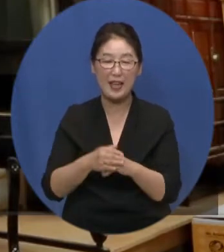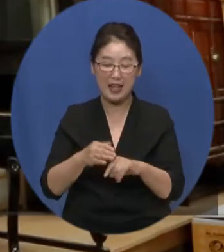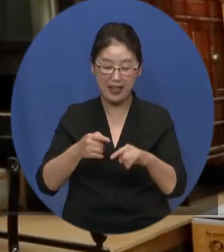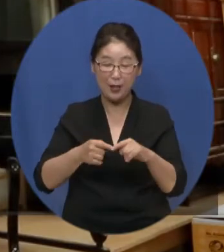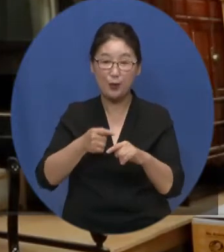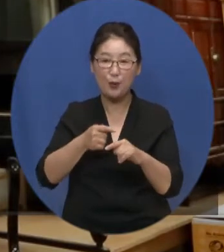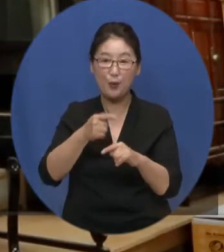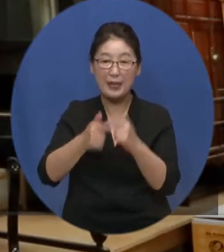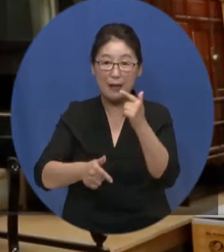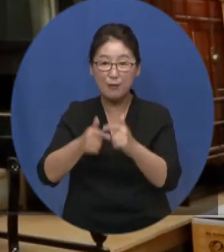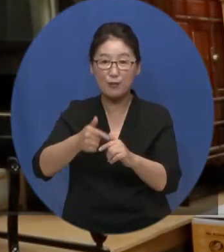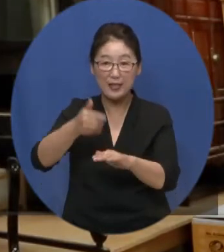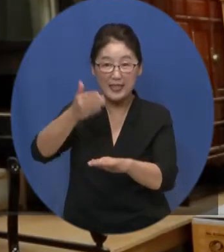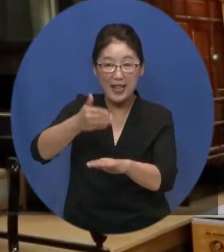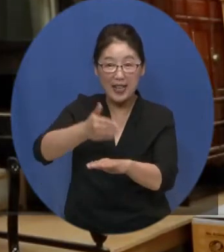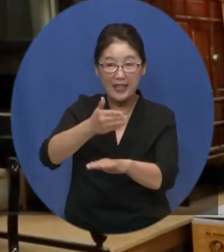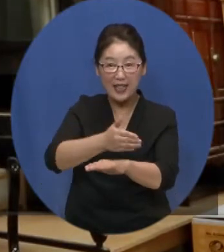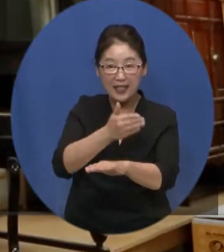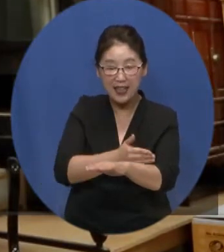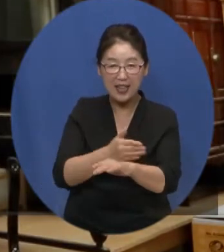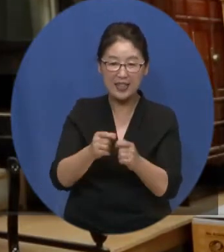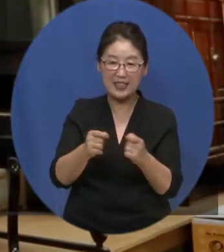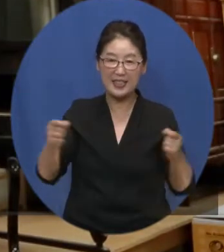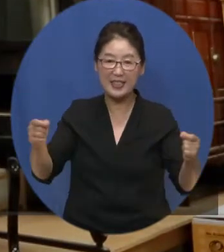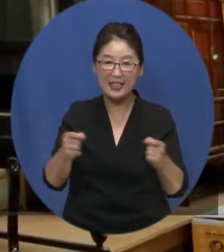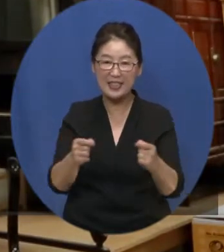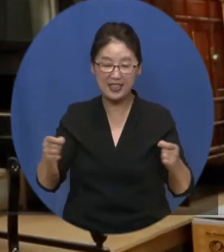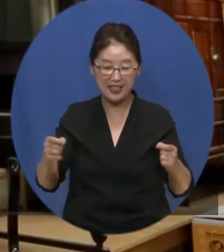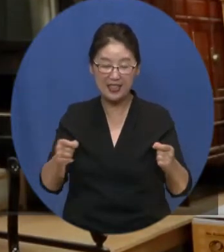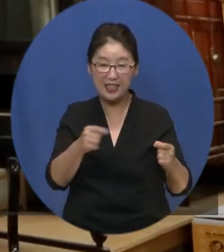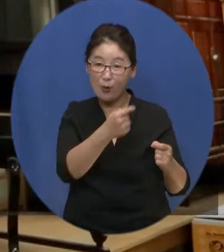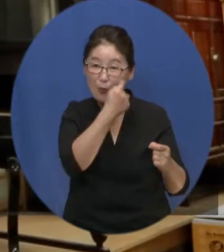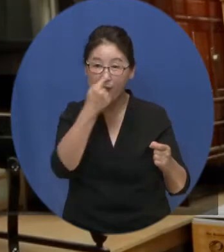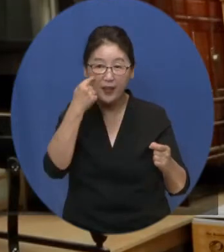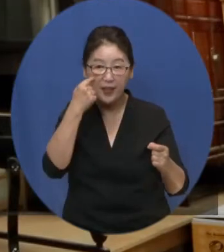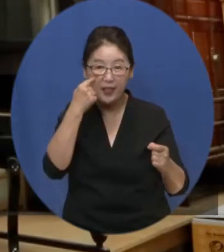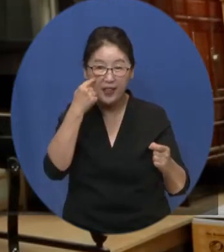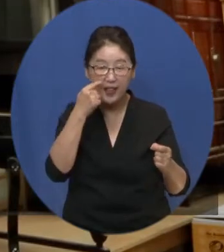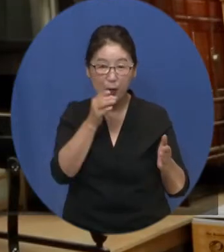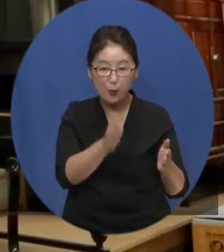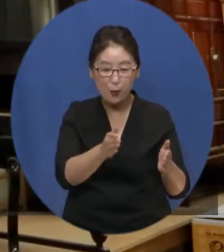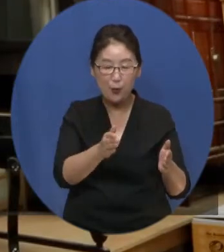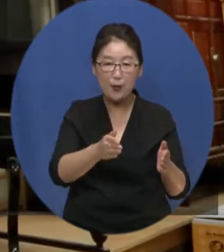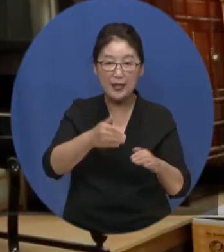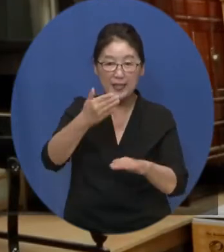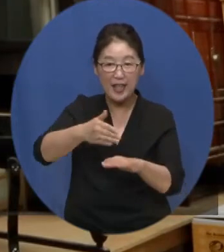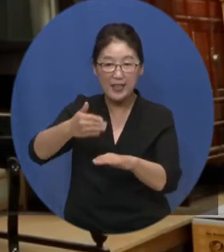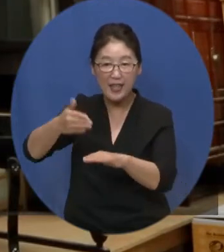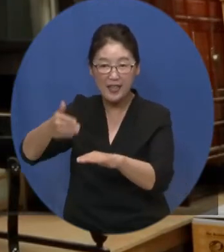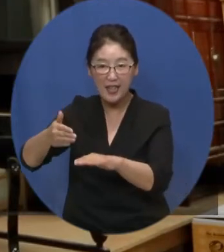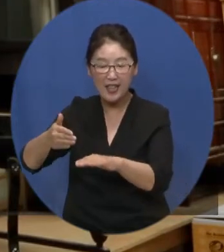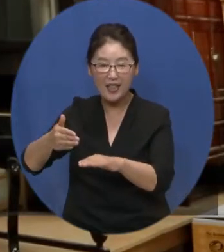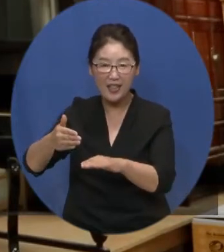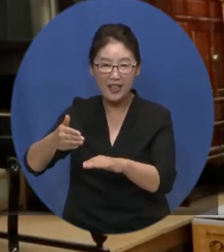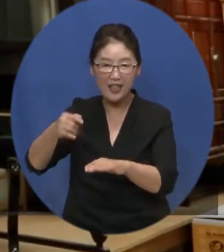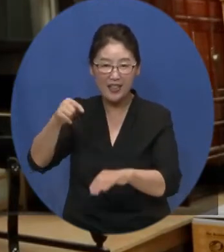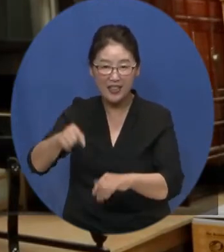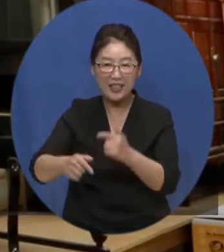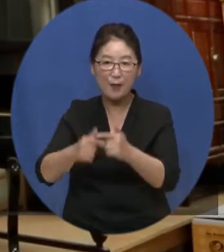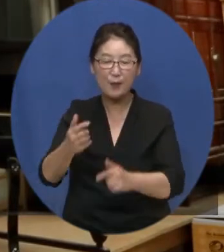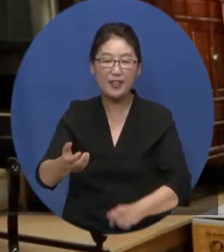그 도면에 맞게 끔 치수 기입을 한 다음 똑같이 재단을 하고 나서 이제 그